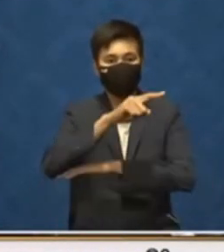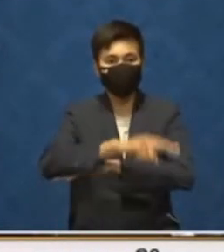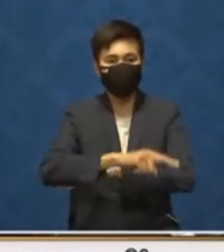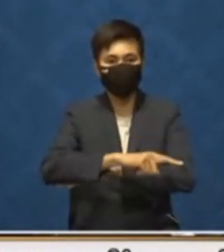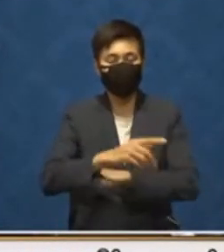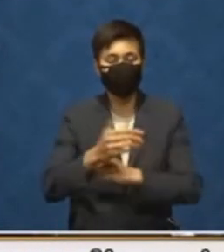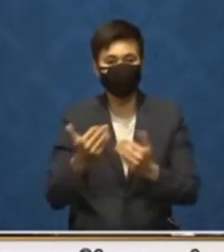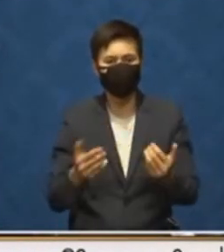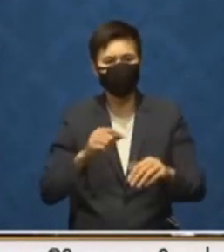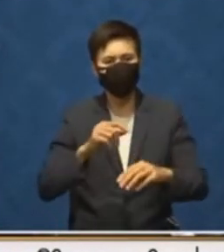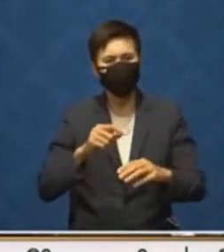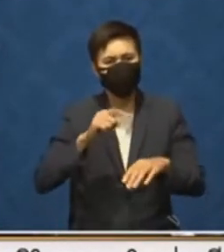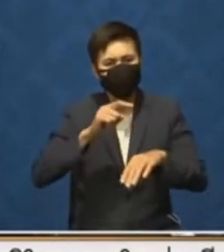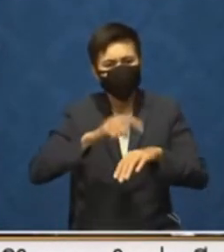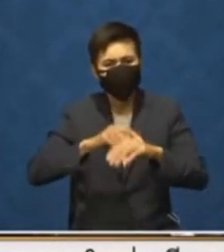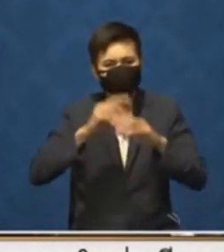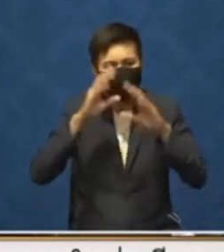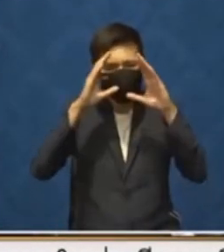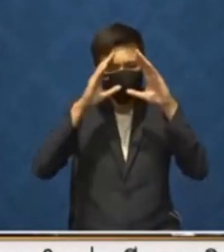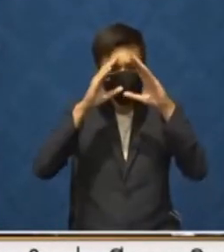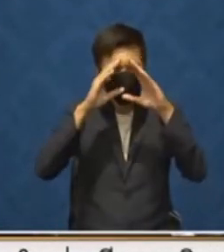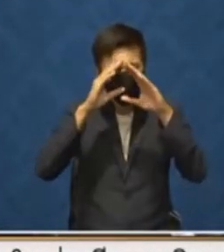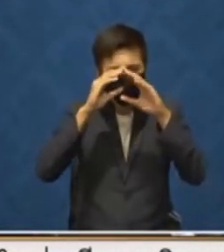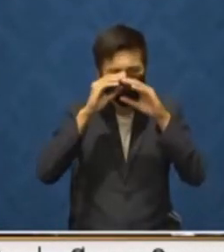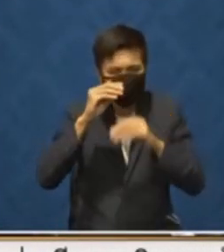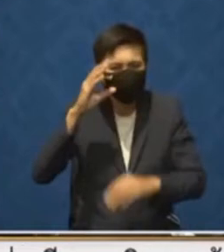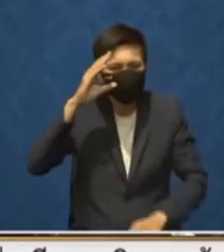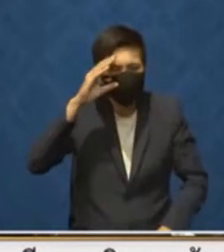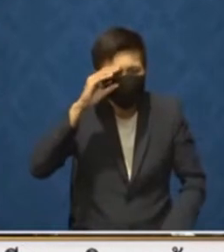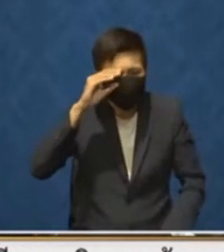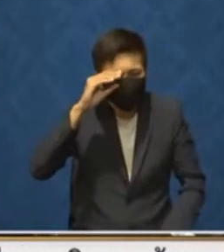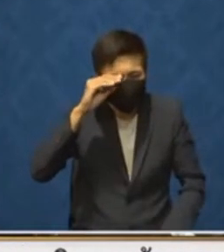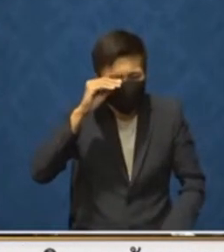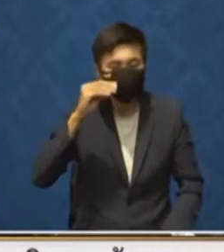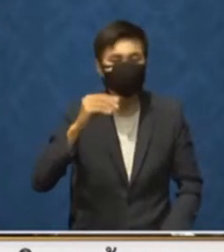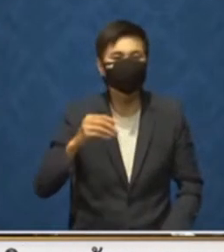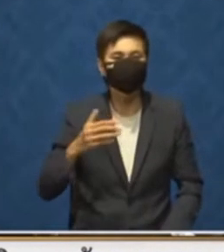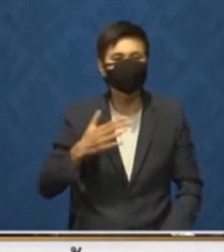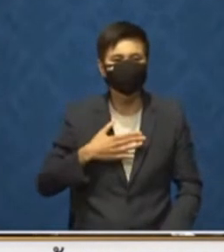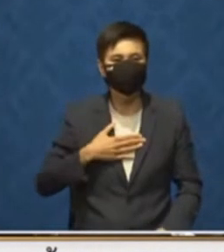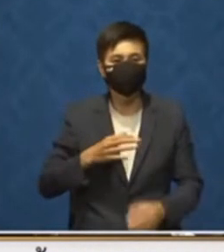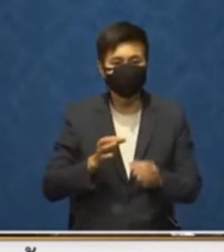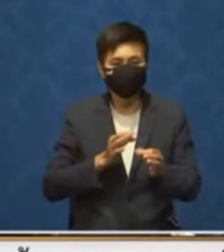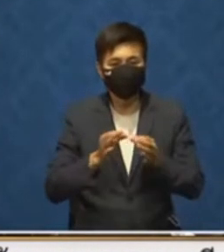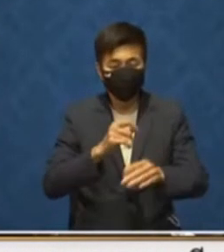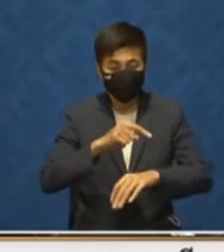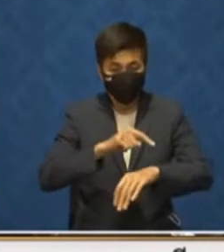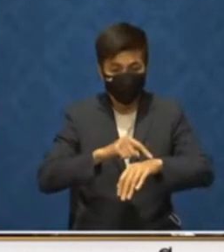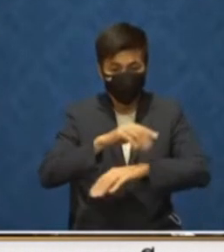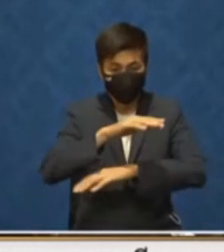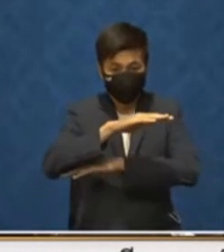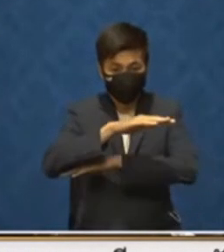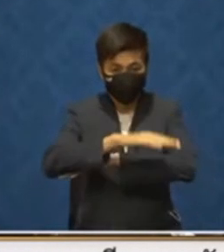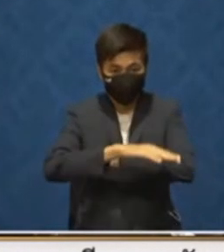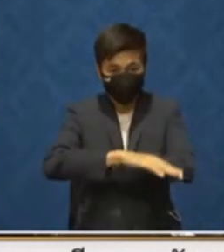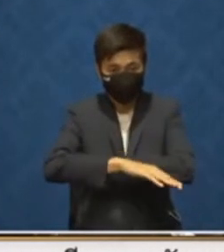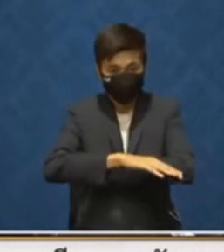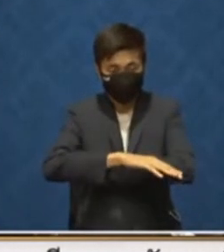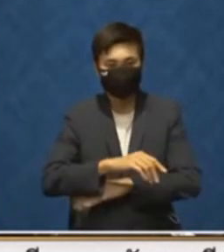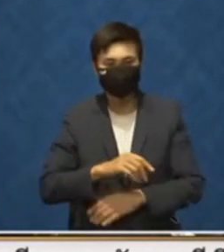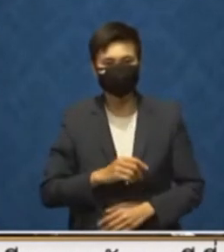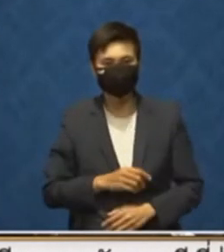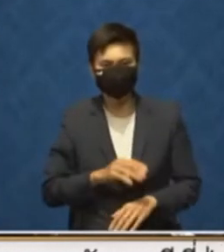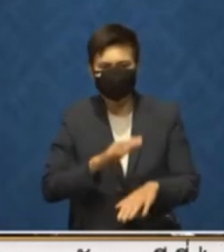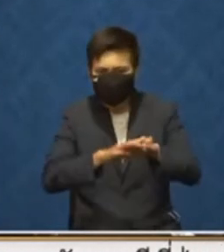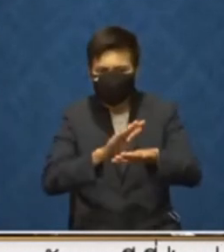นอนเพราะฉะนั้นก็เคยบอกท่านที่อภิปรายถ้าว่าช่วงบ่ายๆจะได้กระตุ้นหัวใจรัฐมนตรี